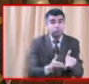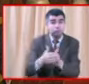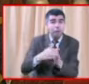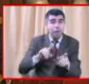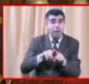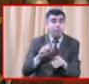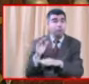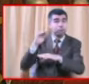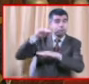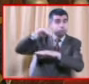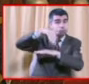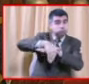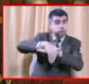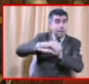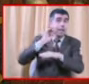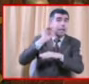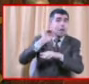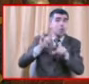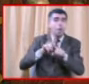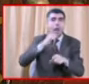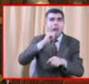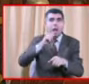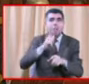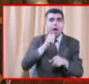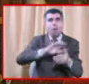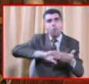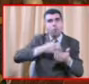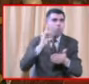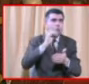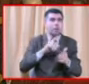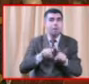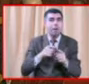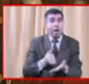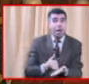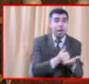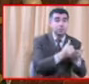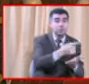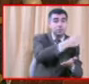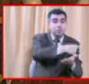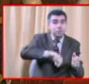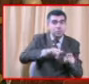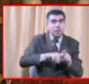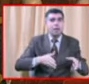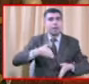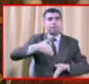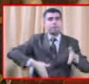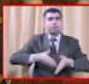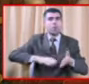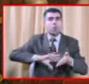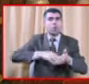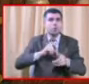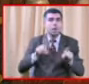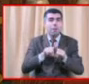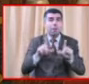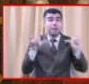أخرى ديال تودغا وديال أكدز، ونطالب برفع الإيقاع والوتيرة. هشاشة البنيات الطرقية، نسجل شروط وسائل الإعلام